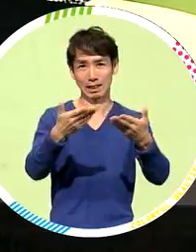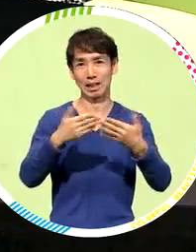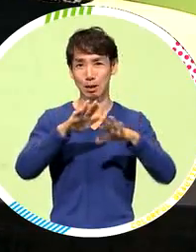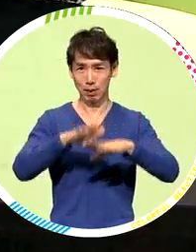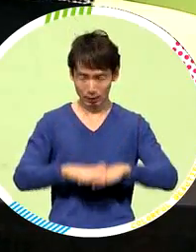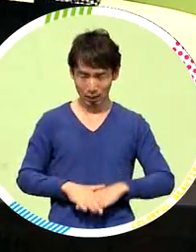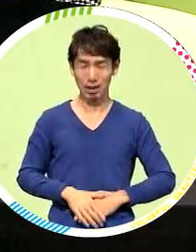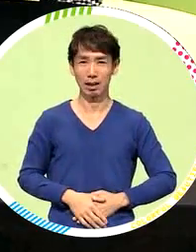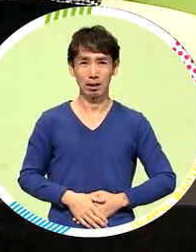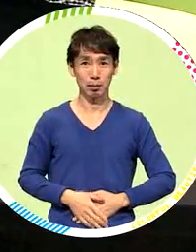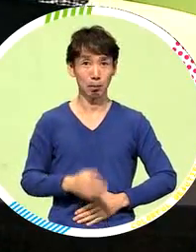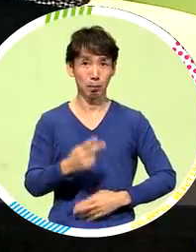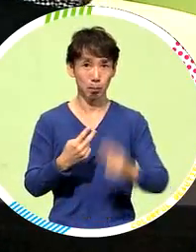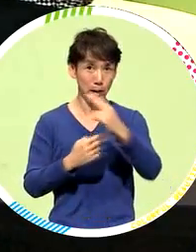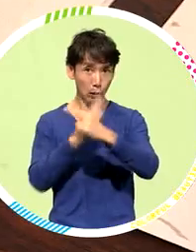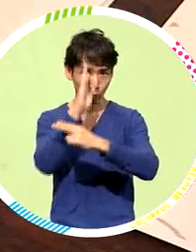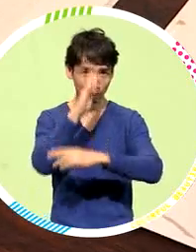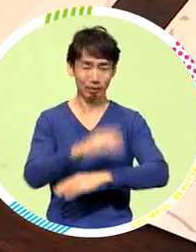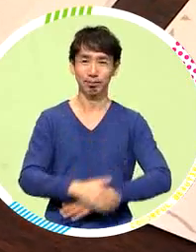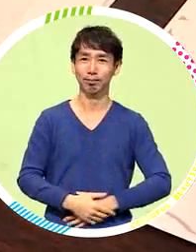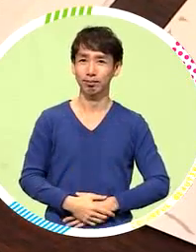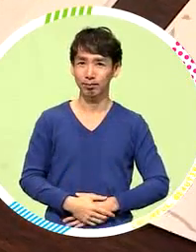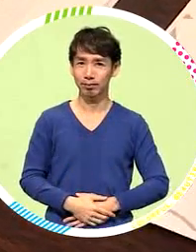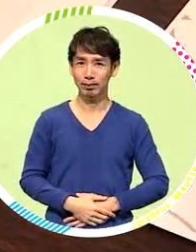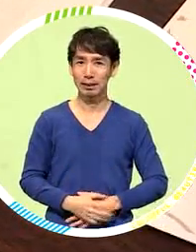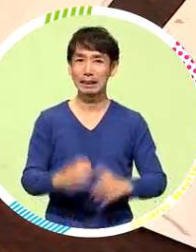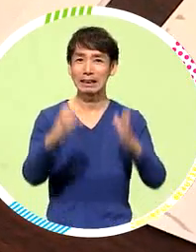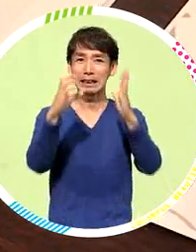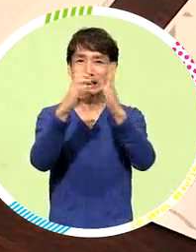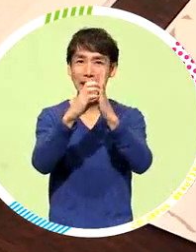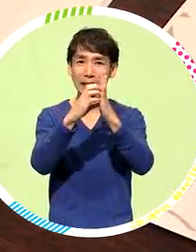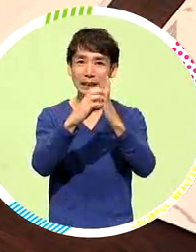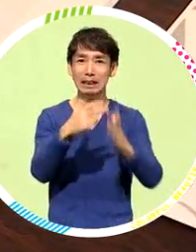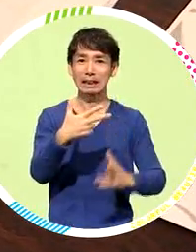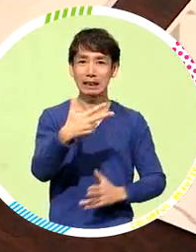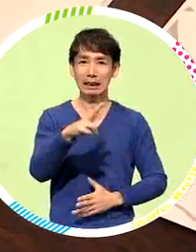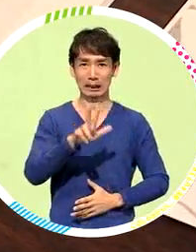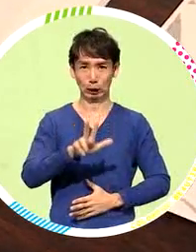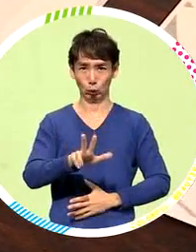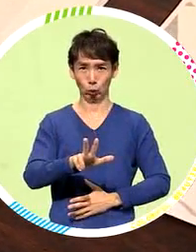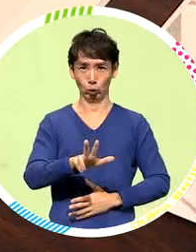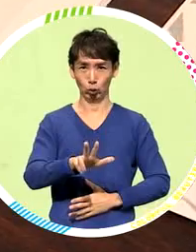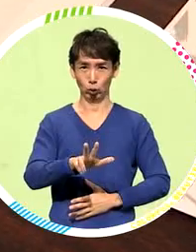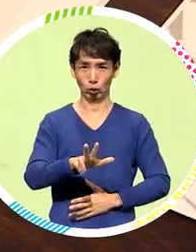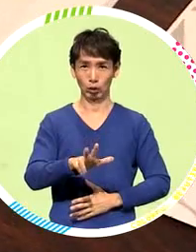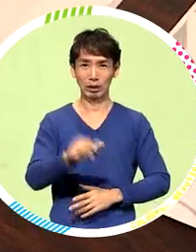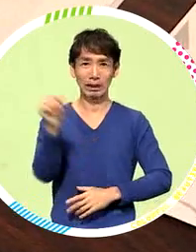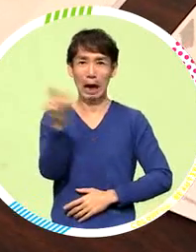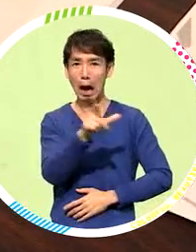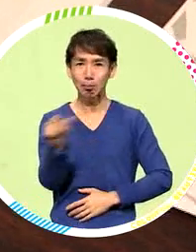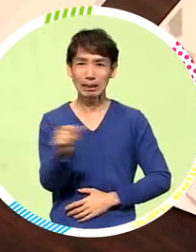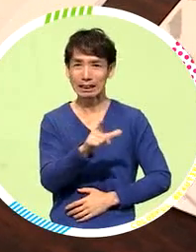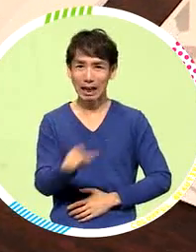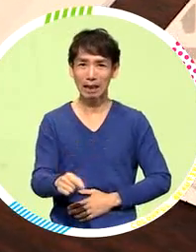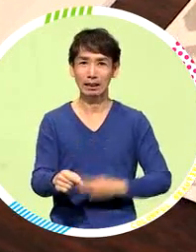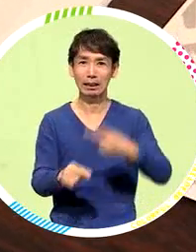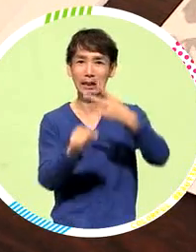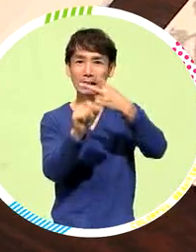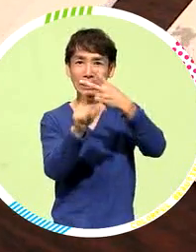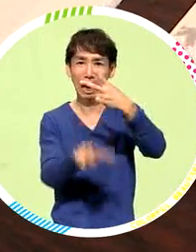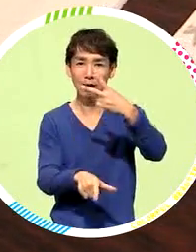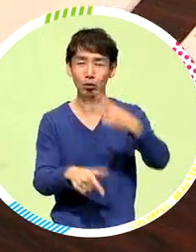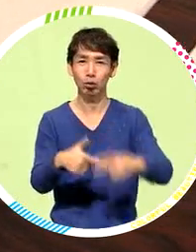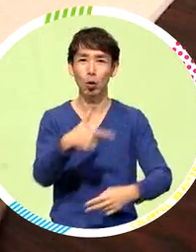コアをご覧下さい石4位雷2月